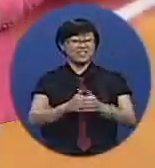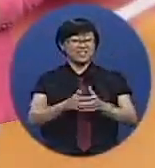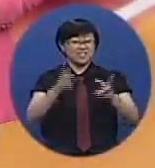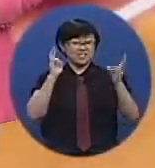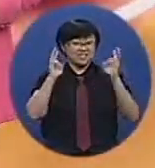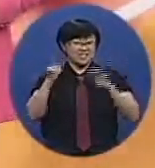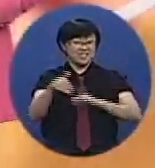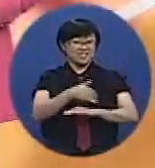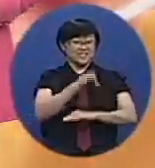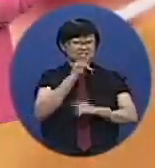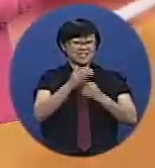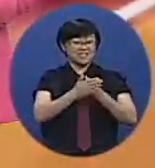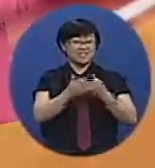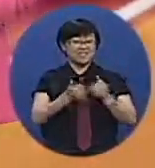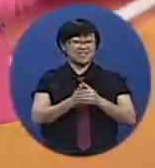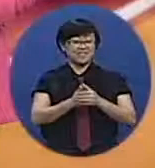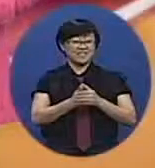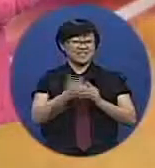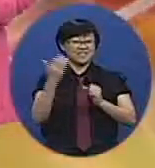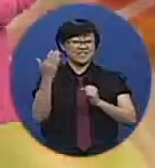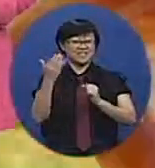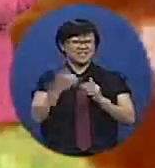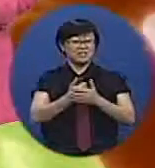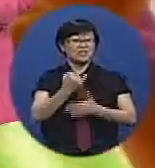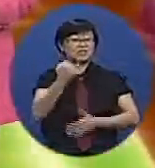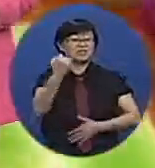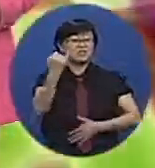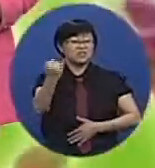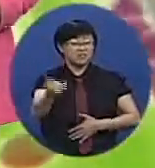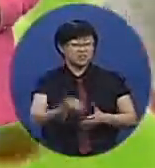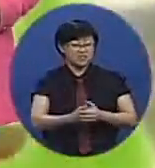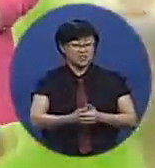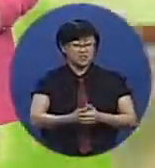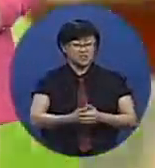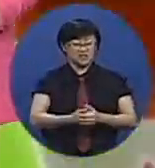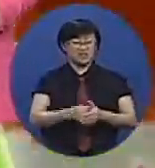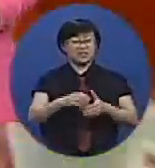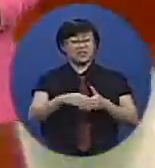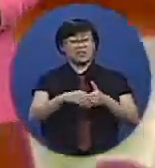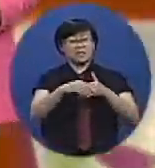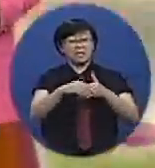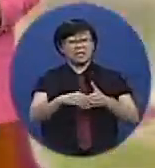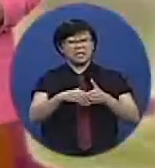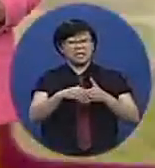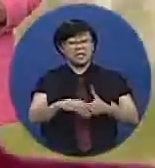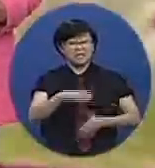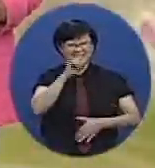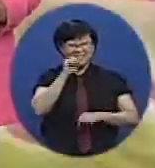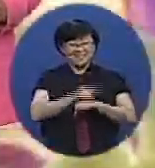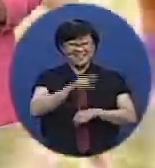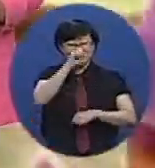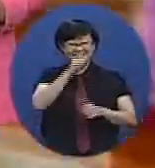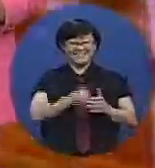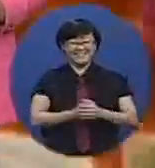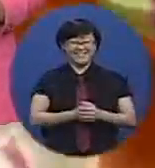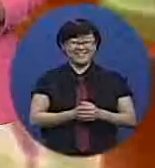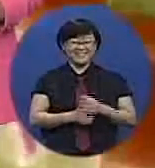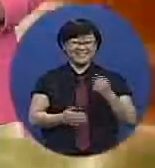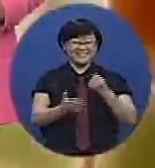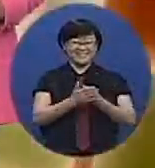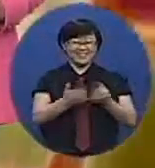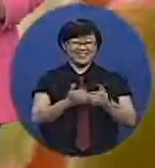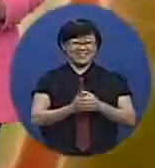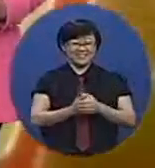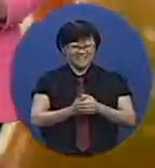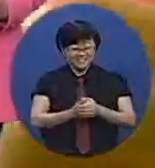가거든요. 그런데 이제 그 사돈이 안 사돈이 참 좋아요, 언니 같아. 네. 성격이 좋아. 그래갖고 내가 언니